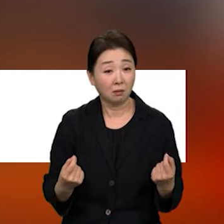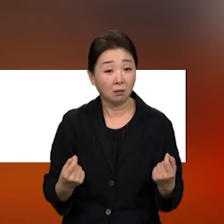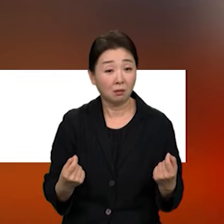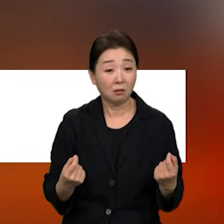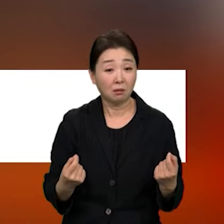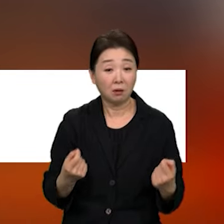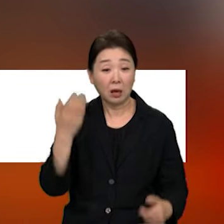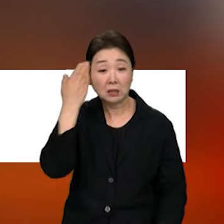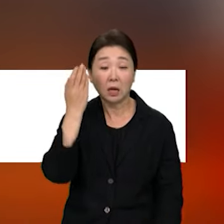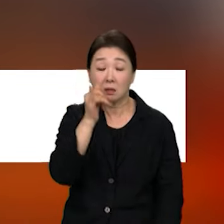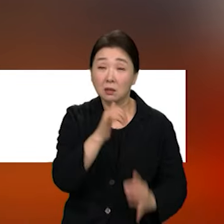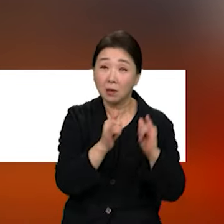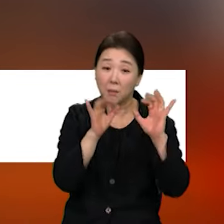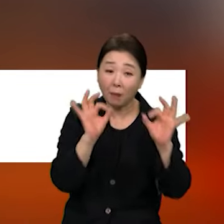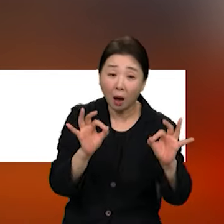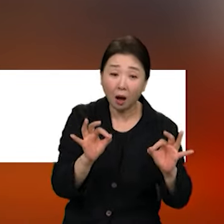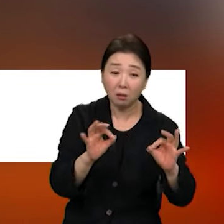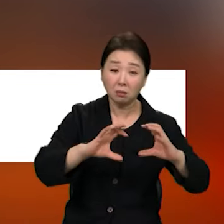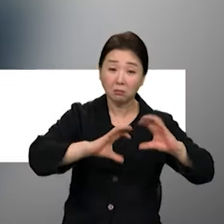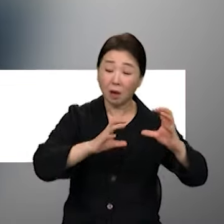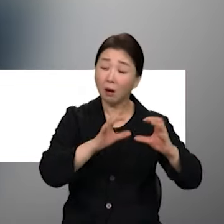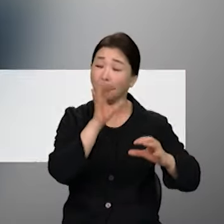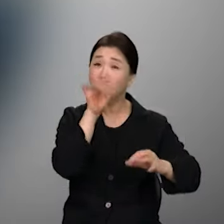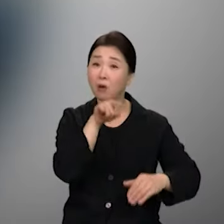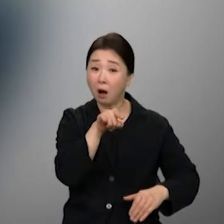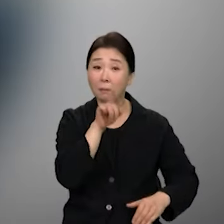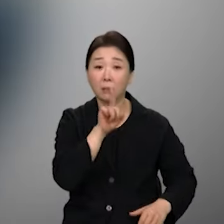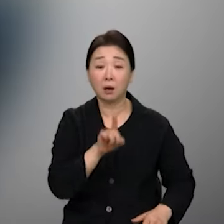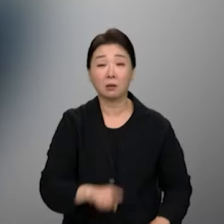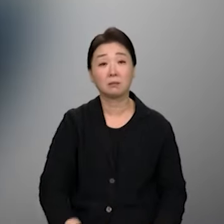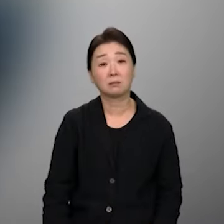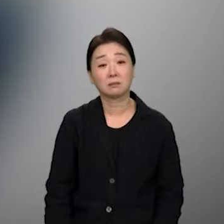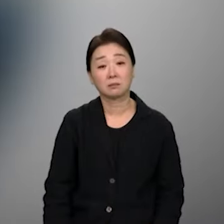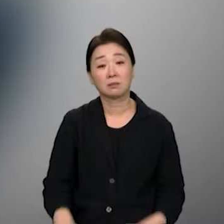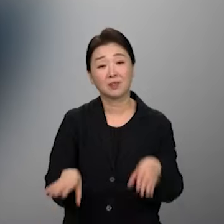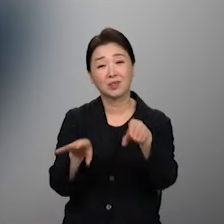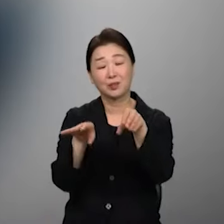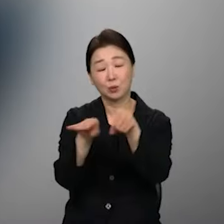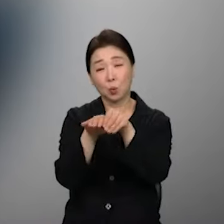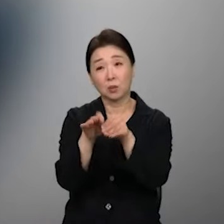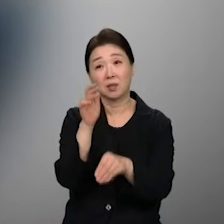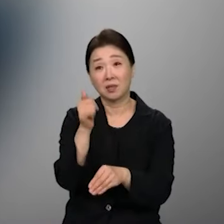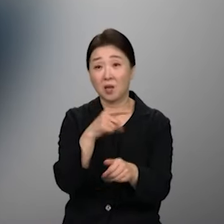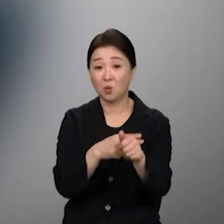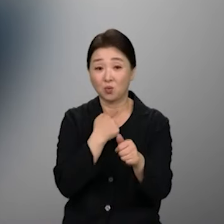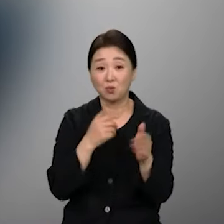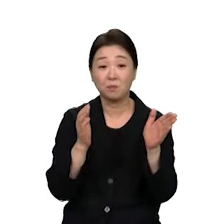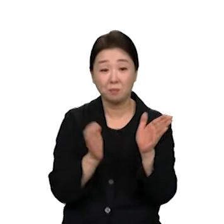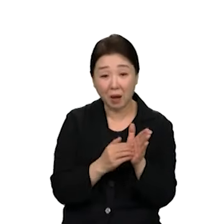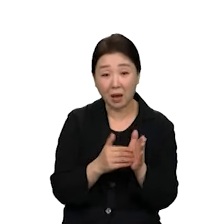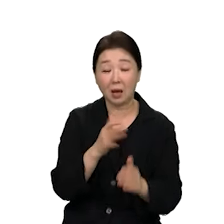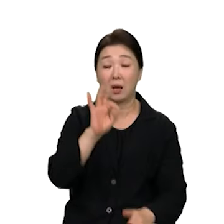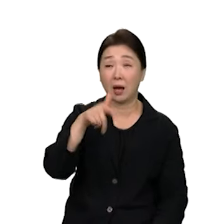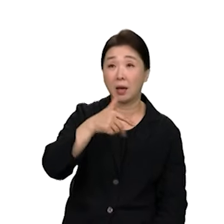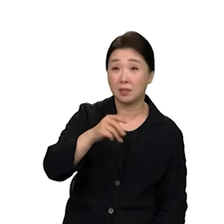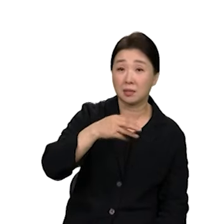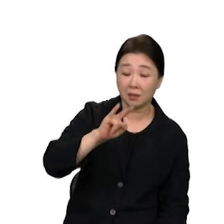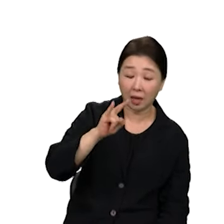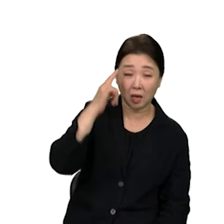때는 도저히 성립될 수 없는 얘기인데. 충신대 교수를 지낸 김 관장은 안익태재단